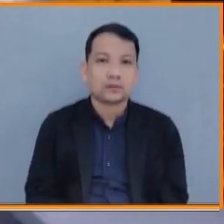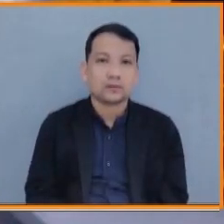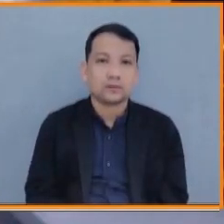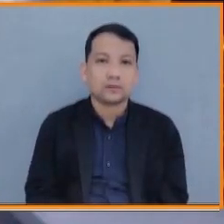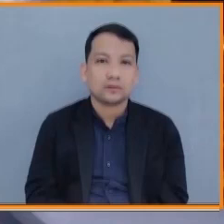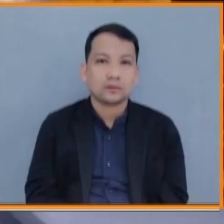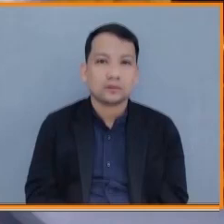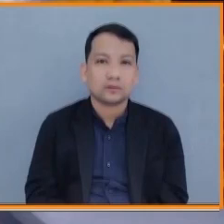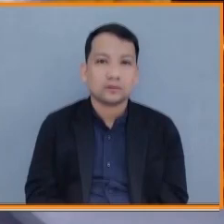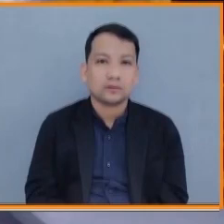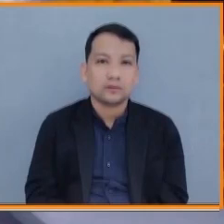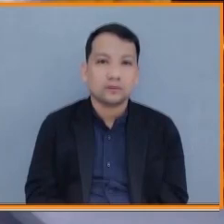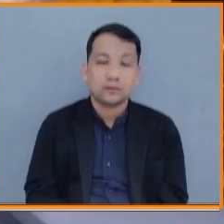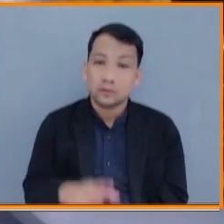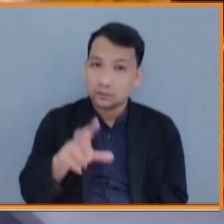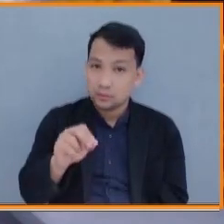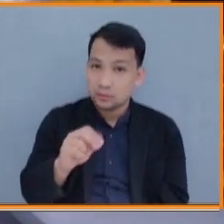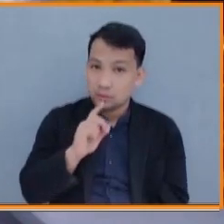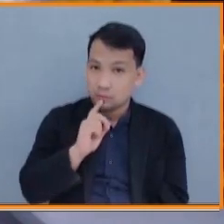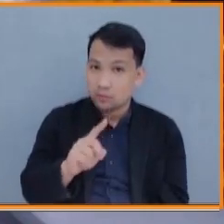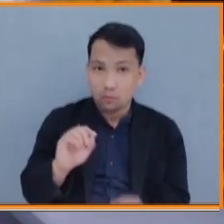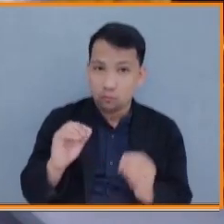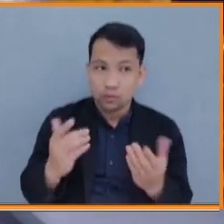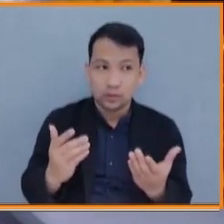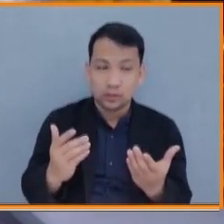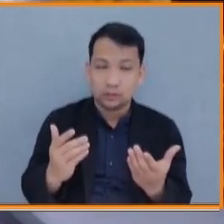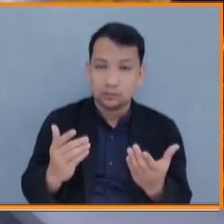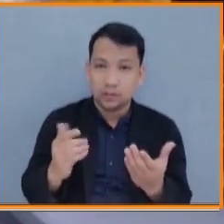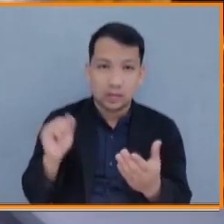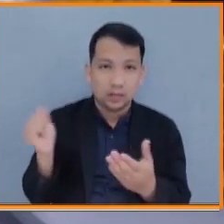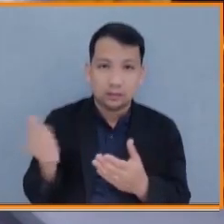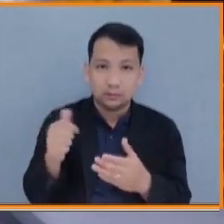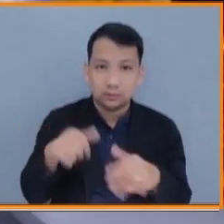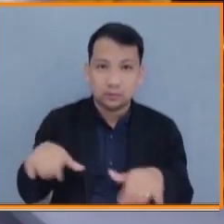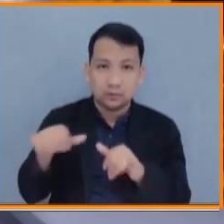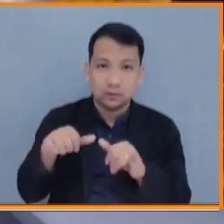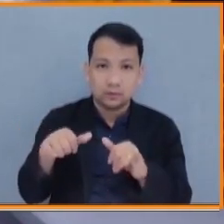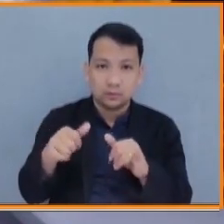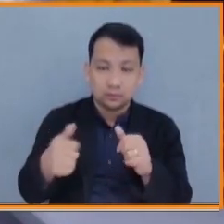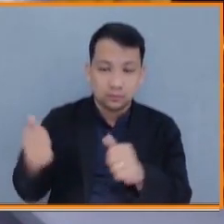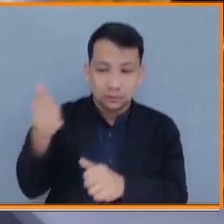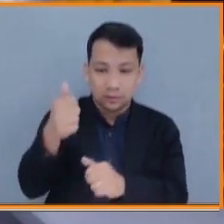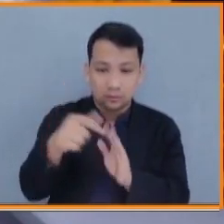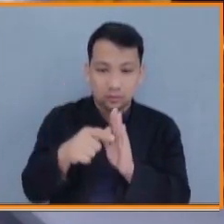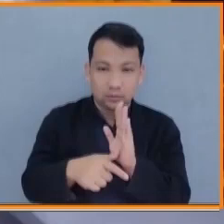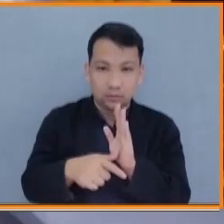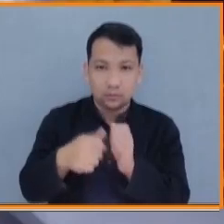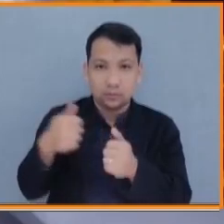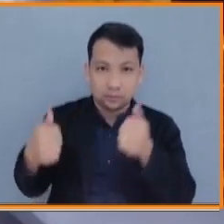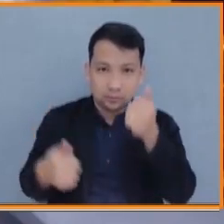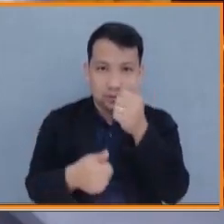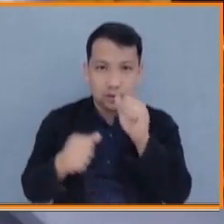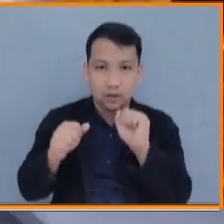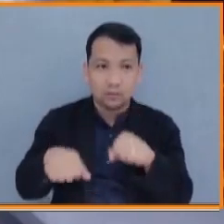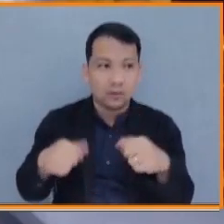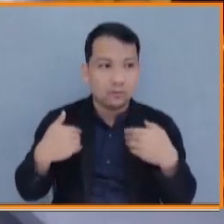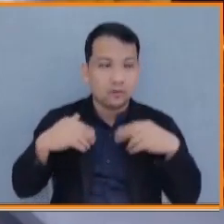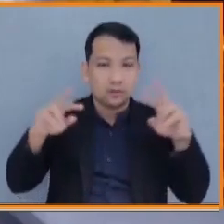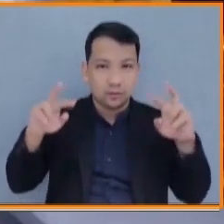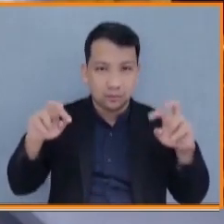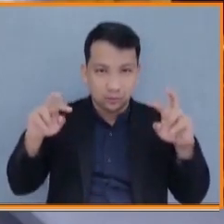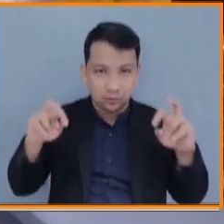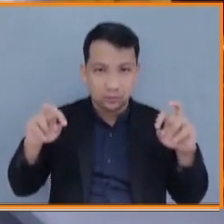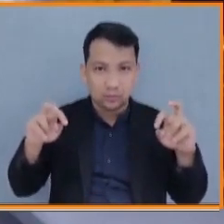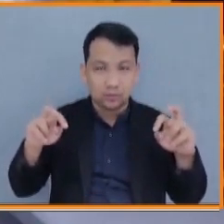natin no one is above the law but no one is could also be below it and that is why Meron po tayong sinasabi na equal